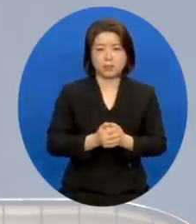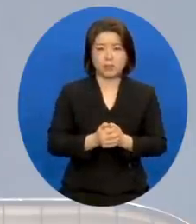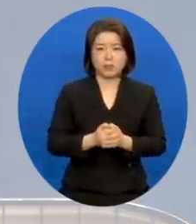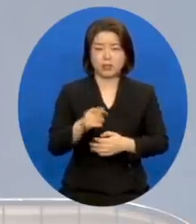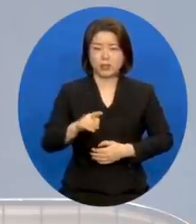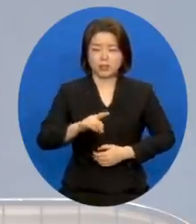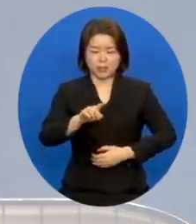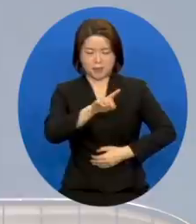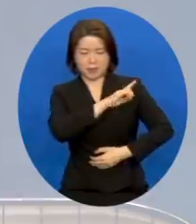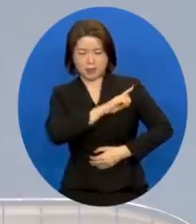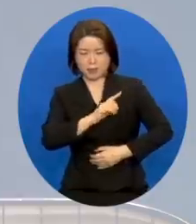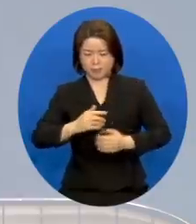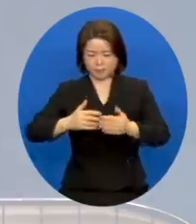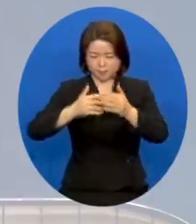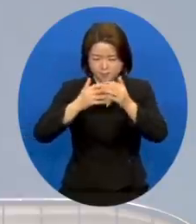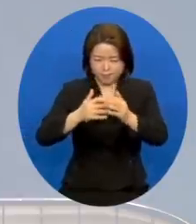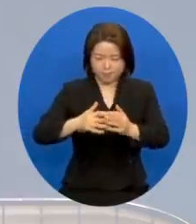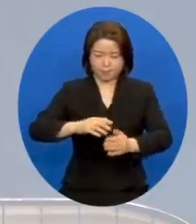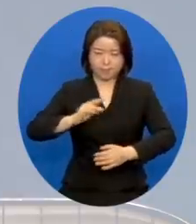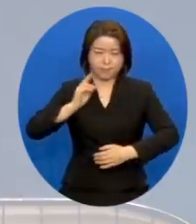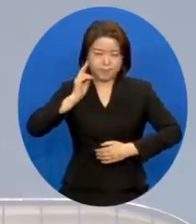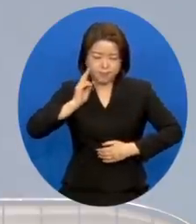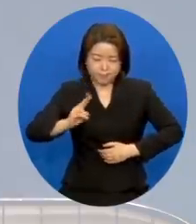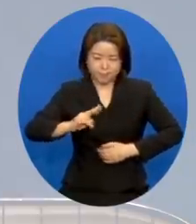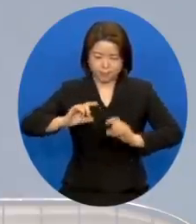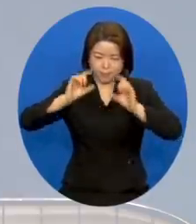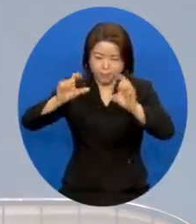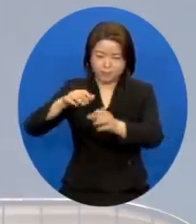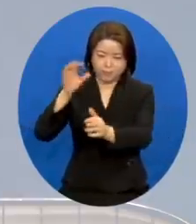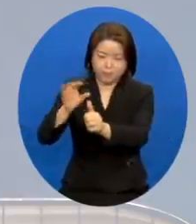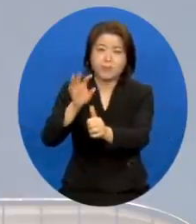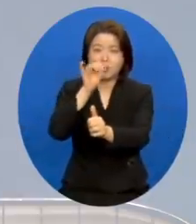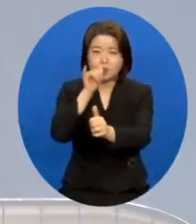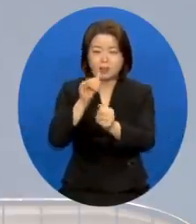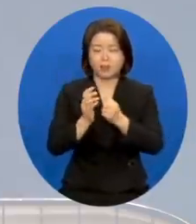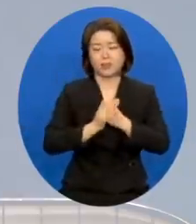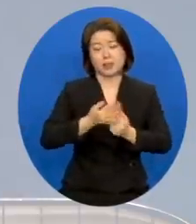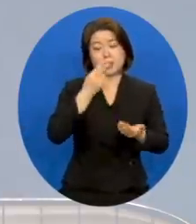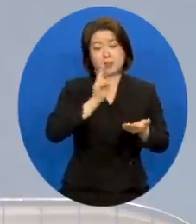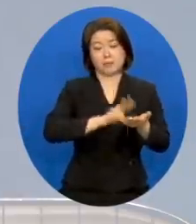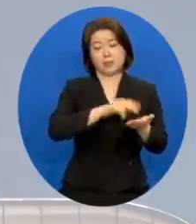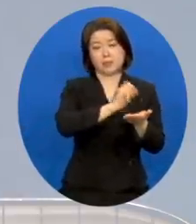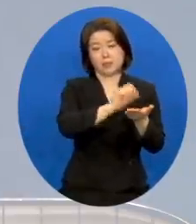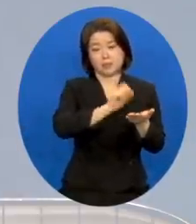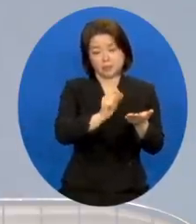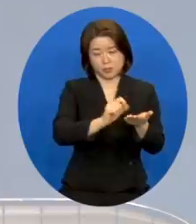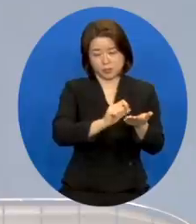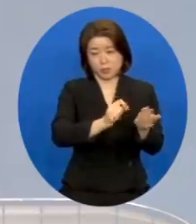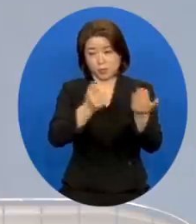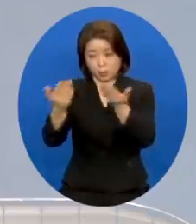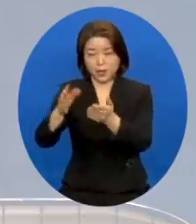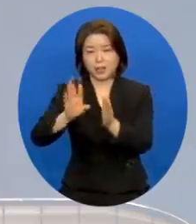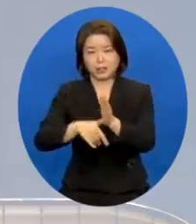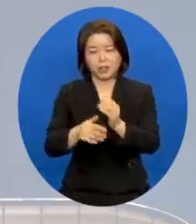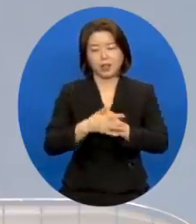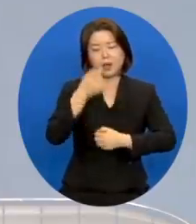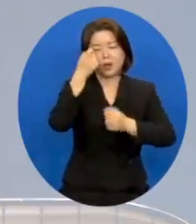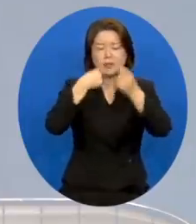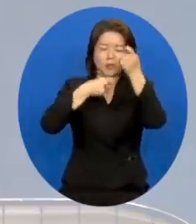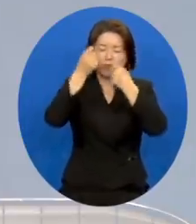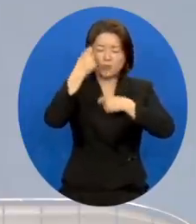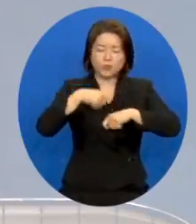경고 고 책망이 얻습니다 편지를 써서 보냈는데 울면서 섯다 그랬어요